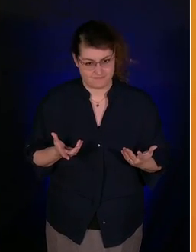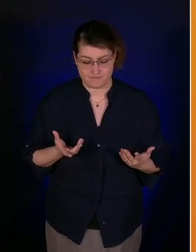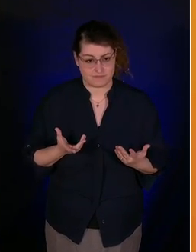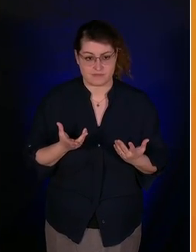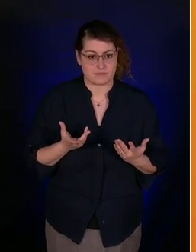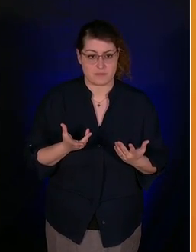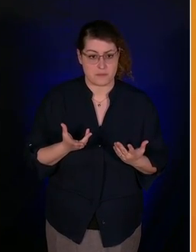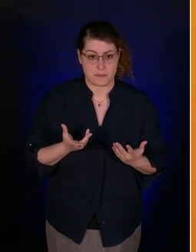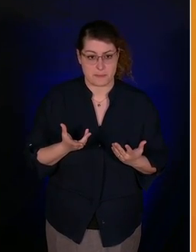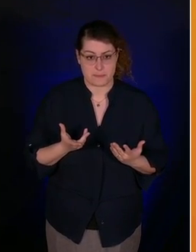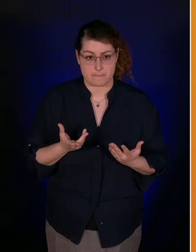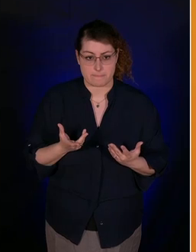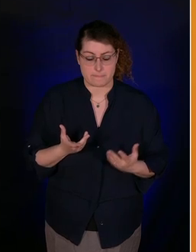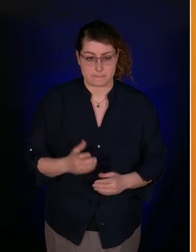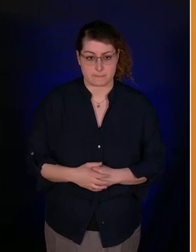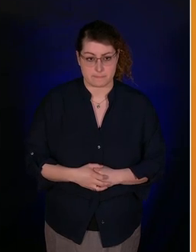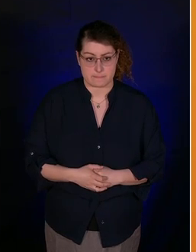engouffrons...